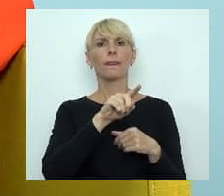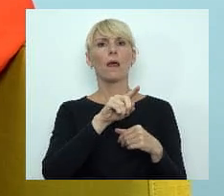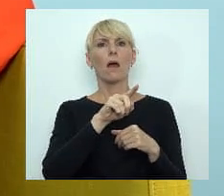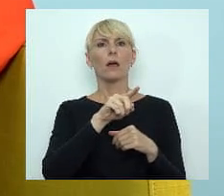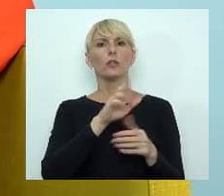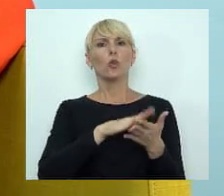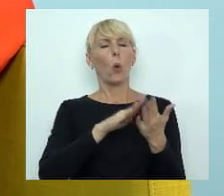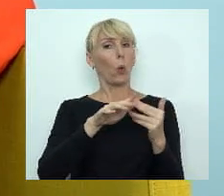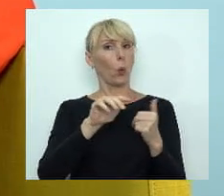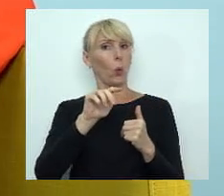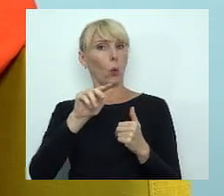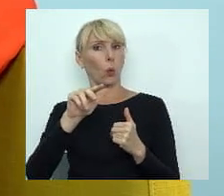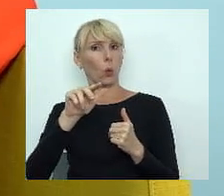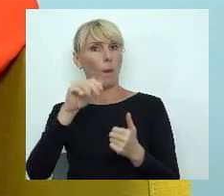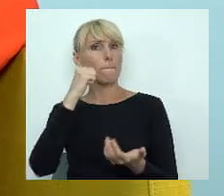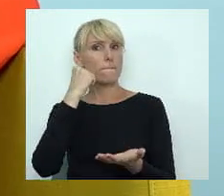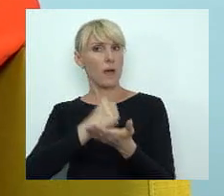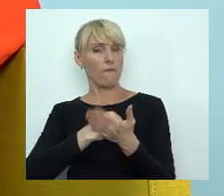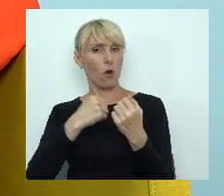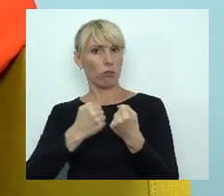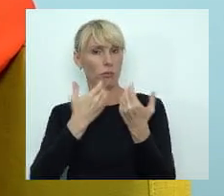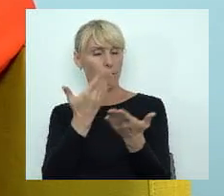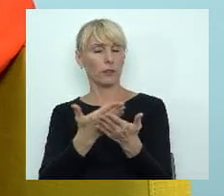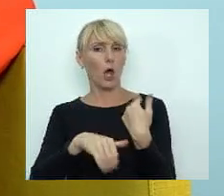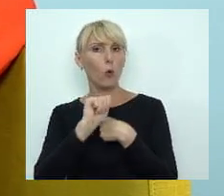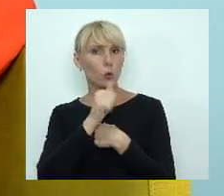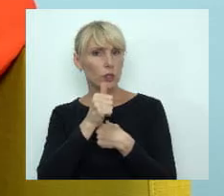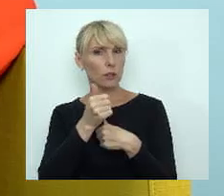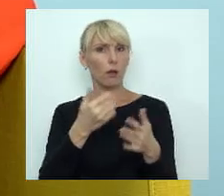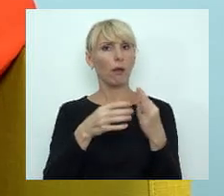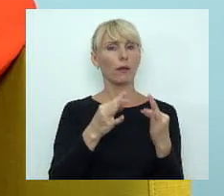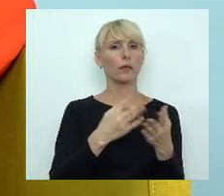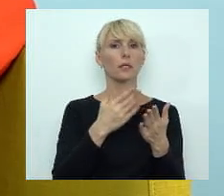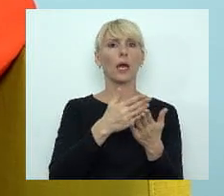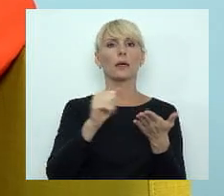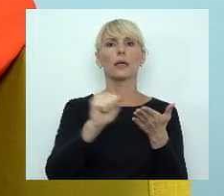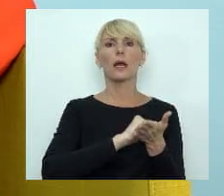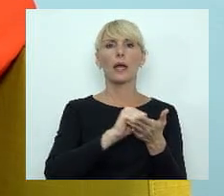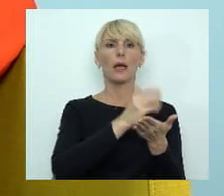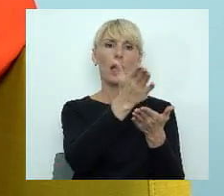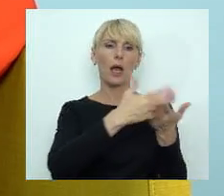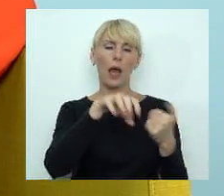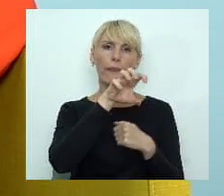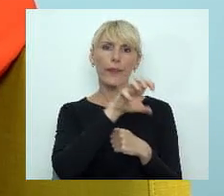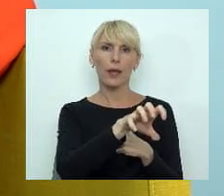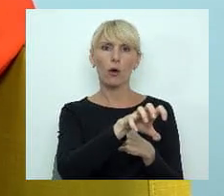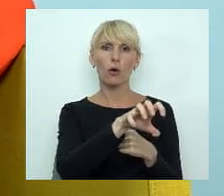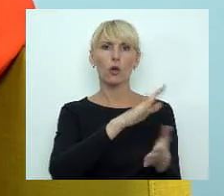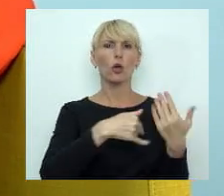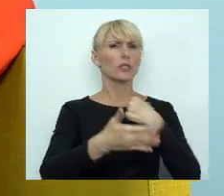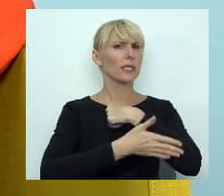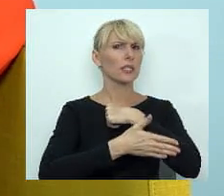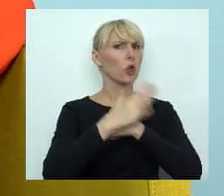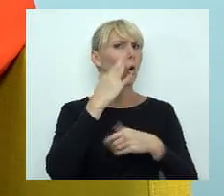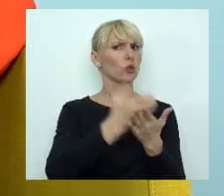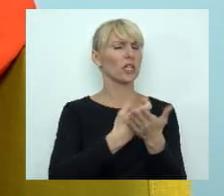Prawodawca unijny kiedyś i teraz stanął na takim stanowisku, że są takie kategorie informacji, z których zasadniczo nie